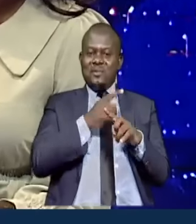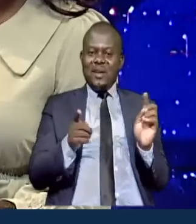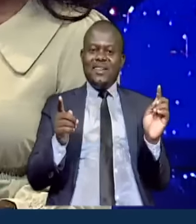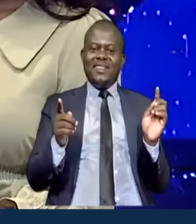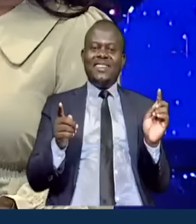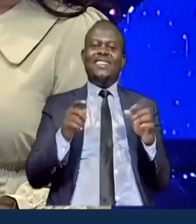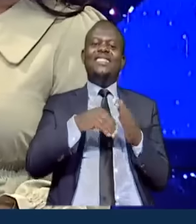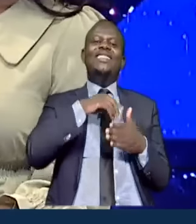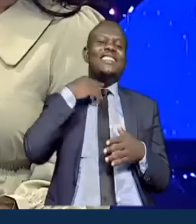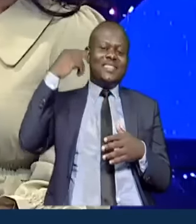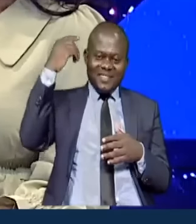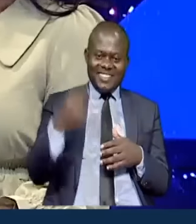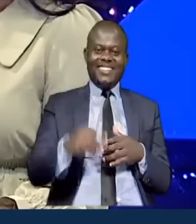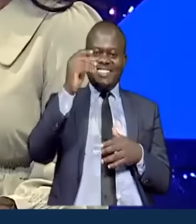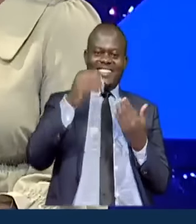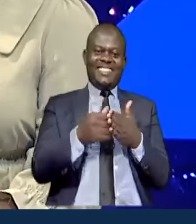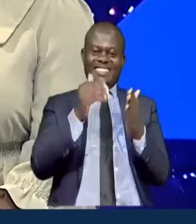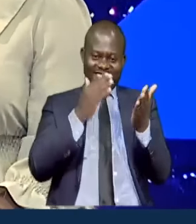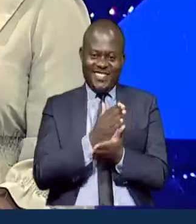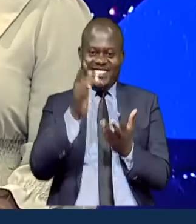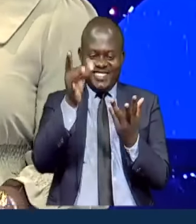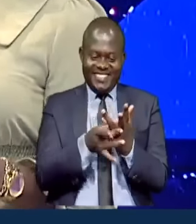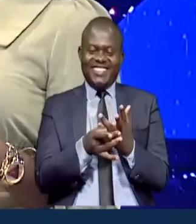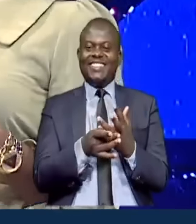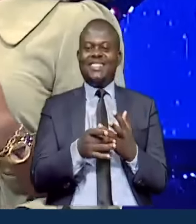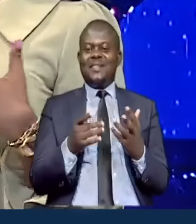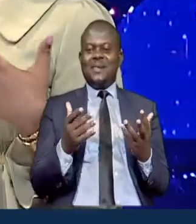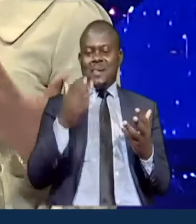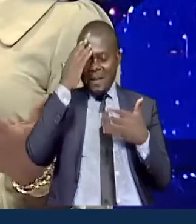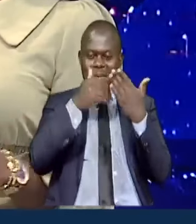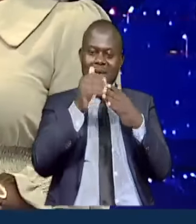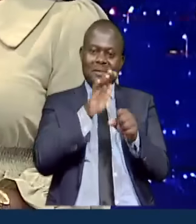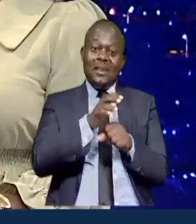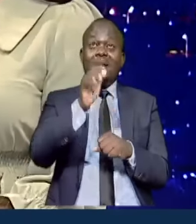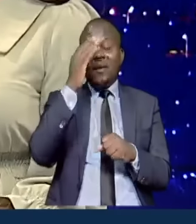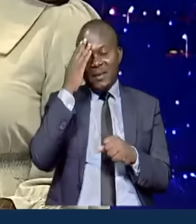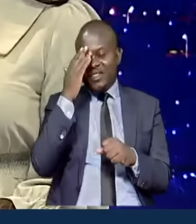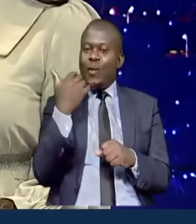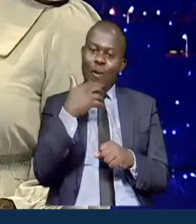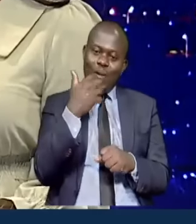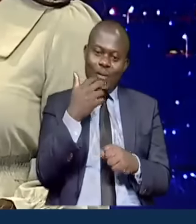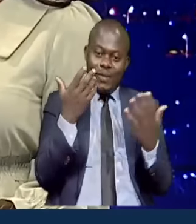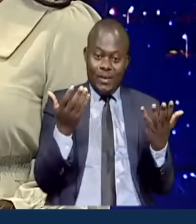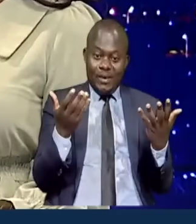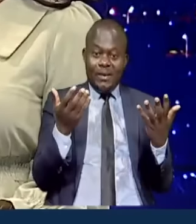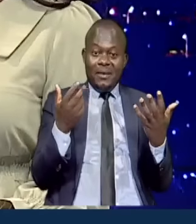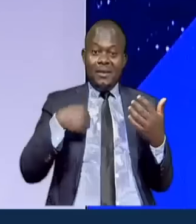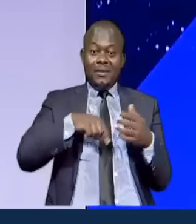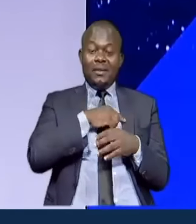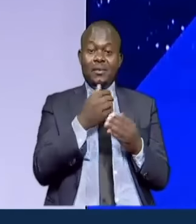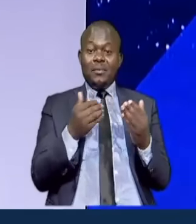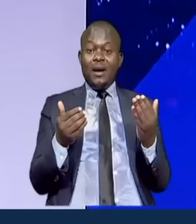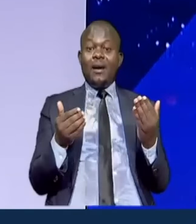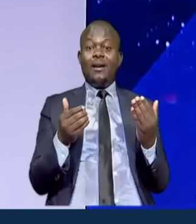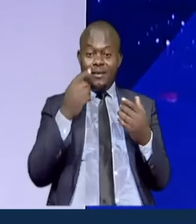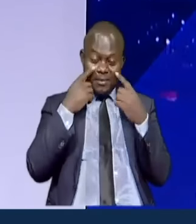kinyamakuru bakarahe ngo izina ry'Imana noneho yarongoye kubera ko ibyanye kenshi bazi ko byaje kuko natwe umwana muri izi nyine